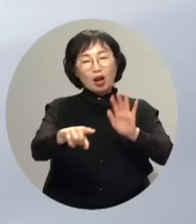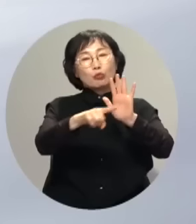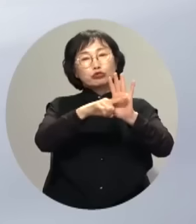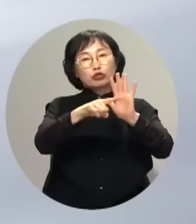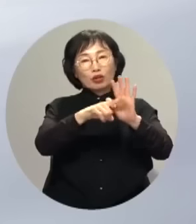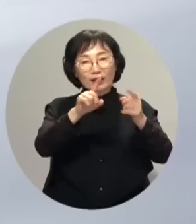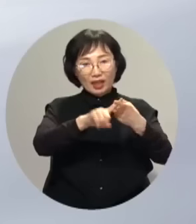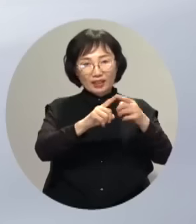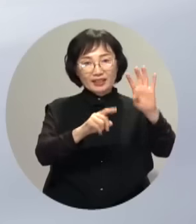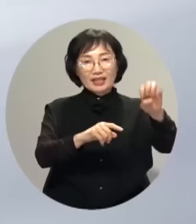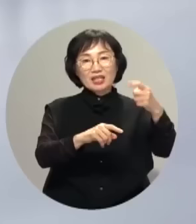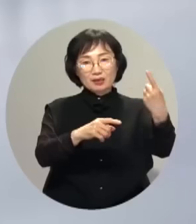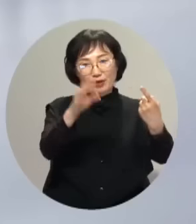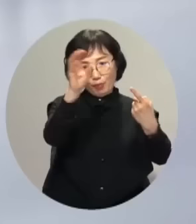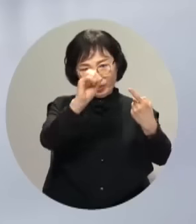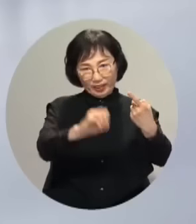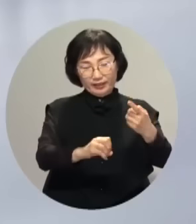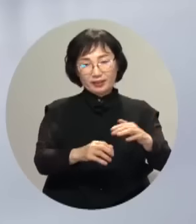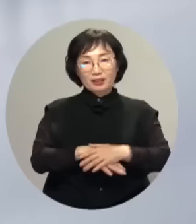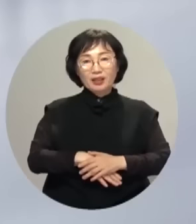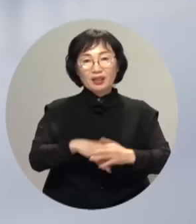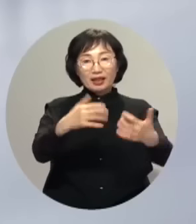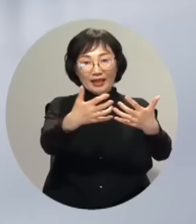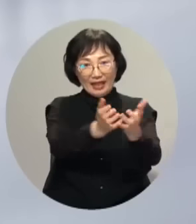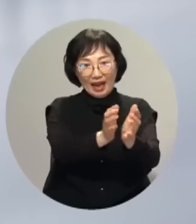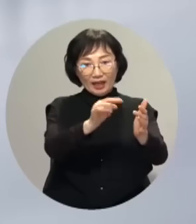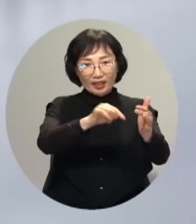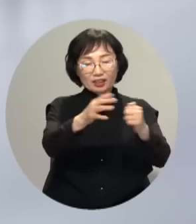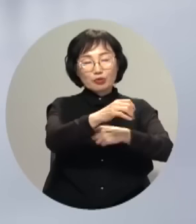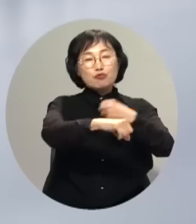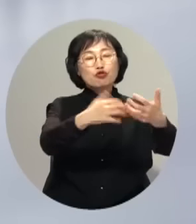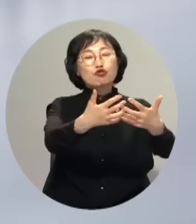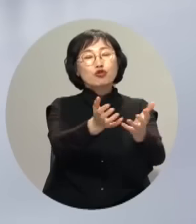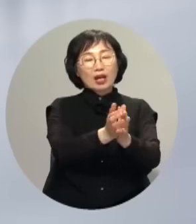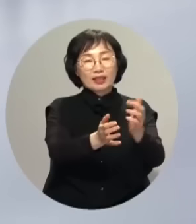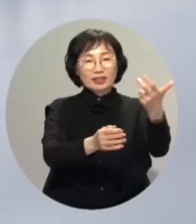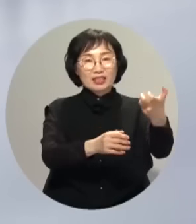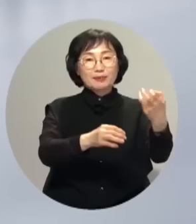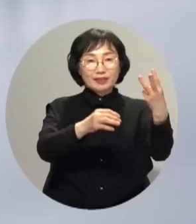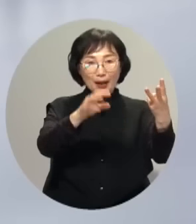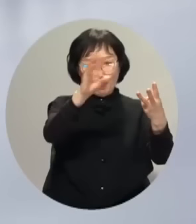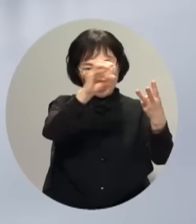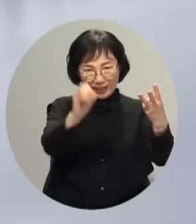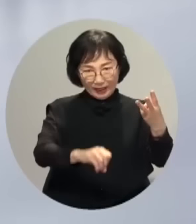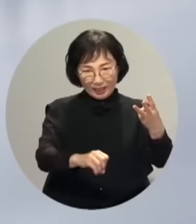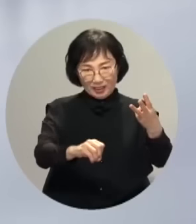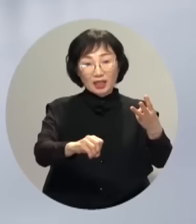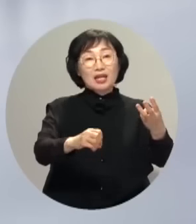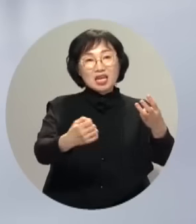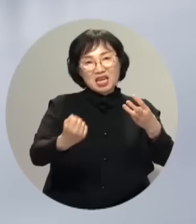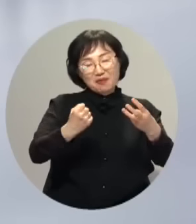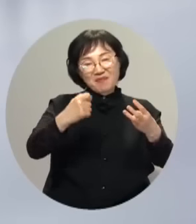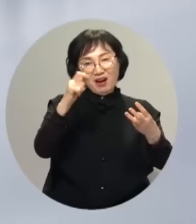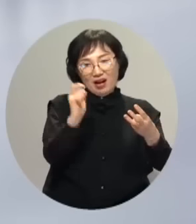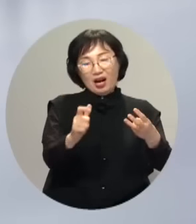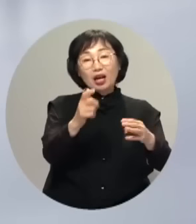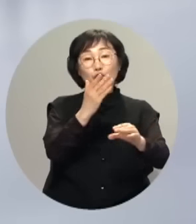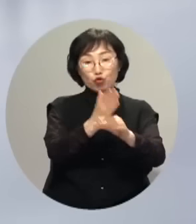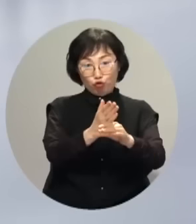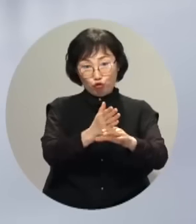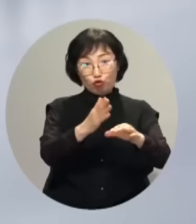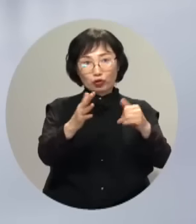41% 있습니다 정당 지지도는 더불어민주당이 73% 압도적 지지를 받고 있는 것으로